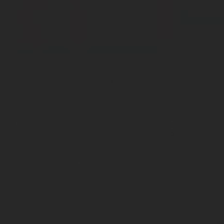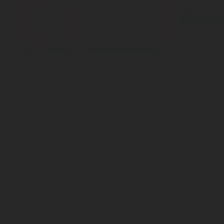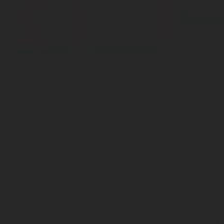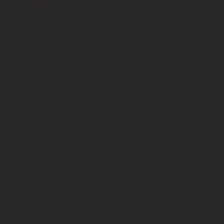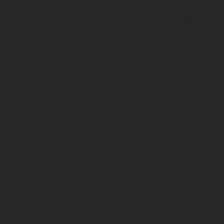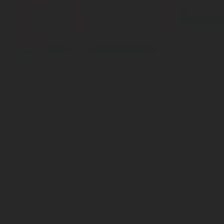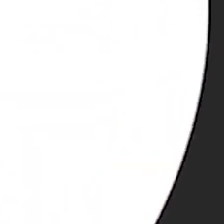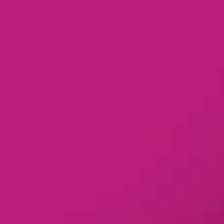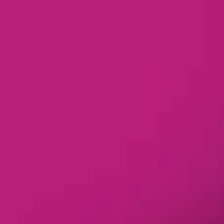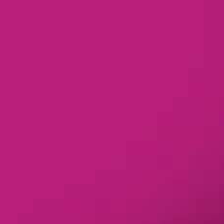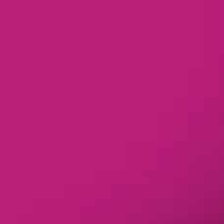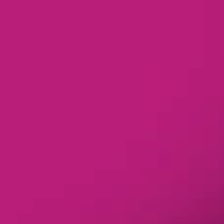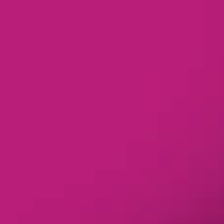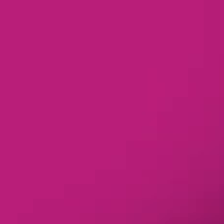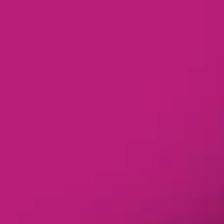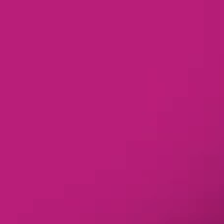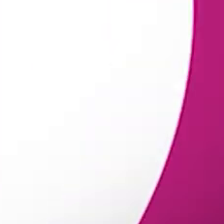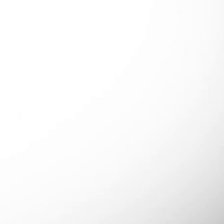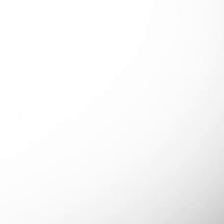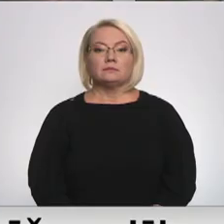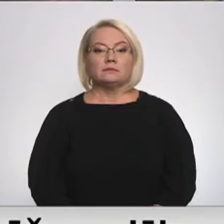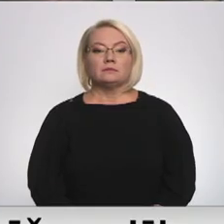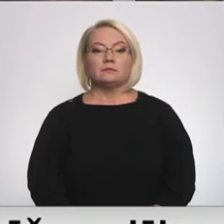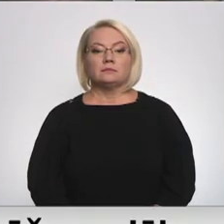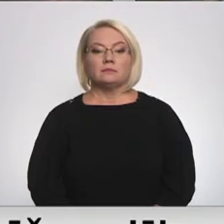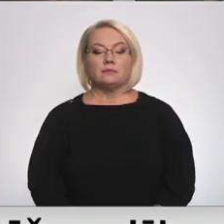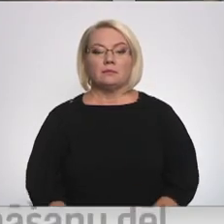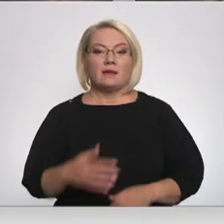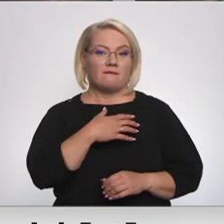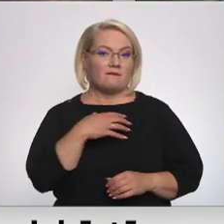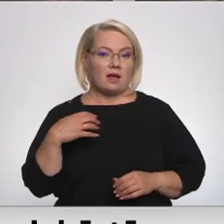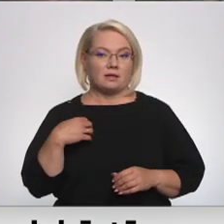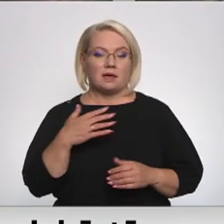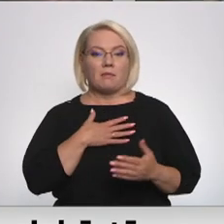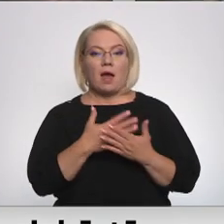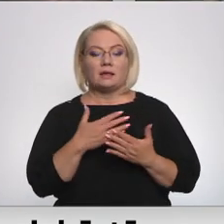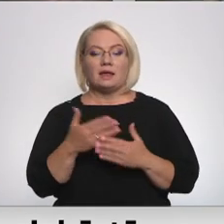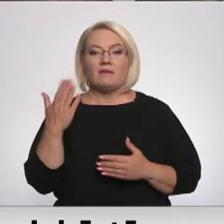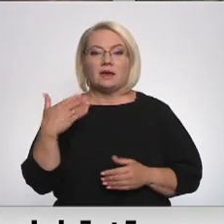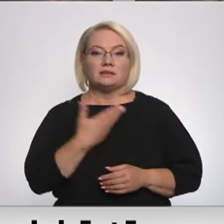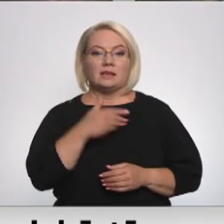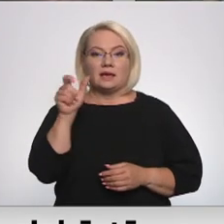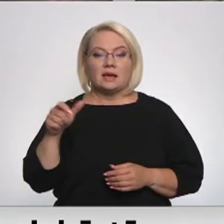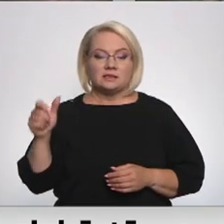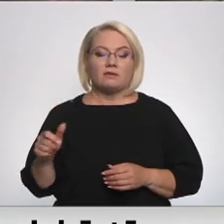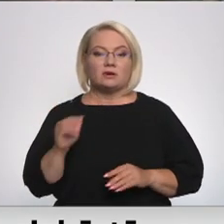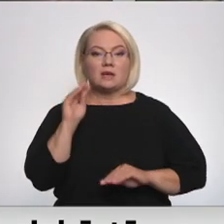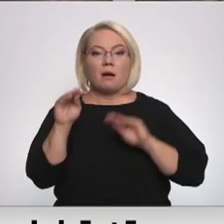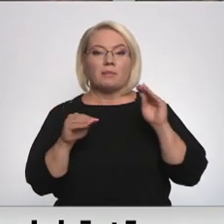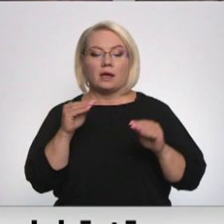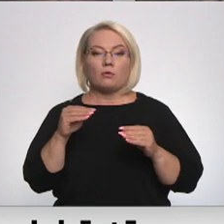Re, viss ēters ir te! Valdība aktīvi aicina iedzīvotājus aprīkot mājokļus